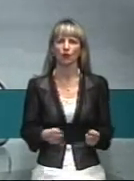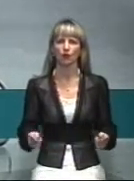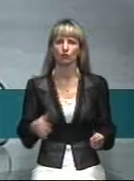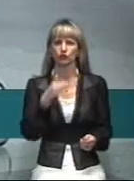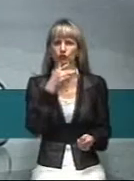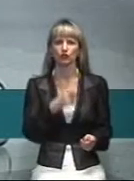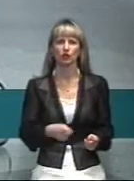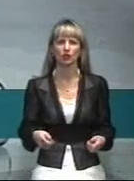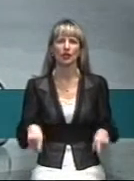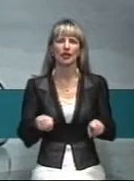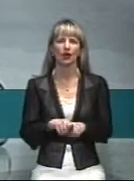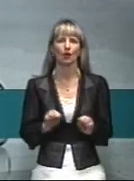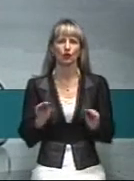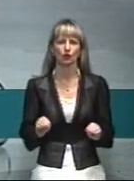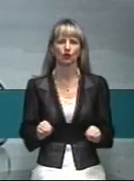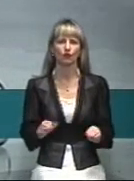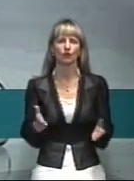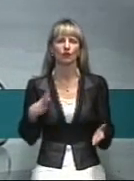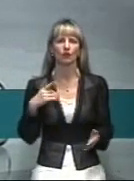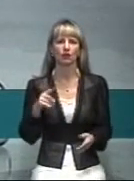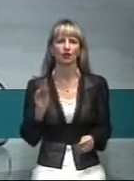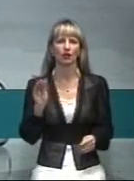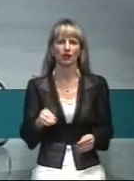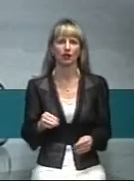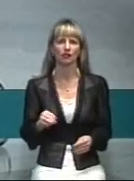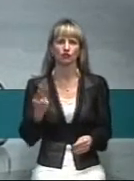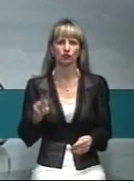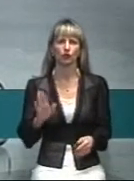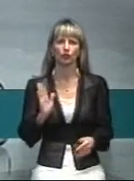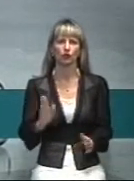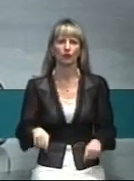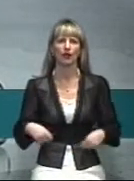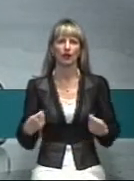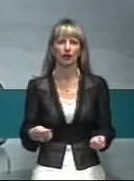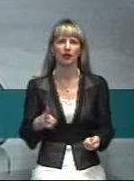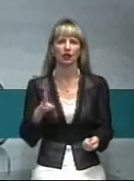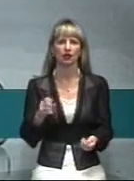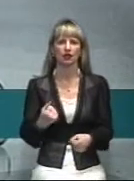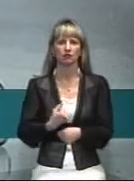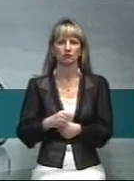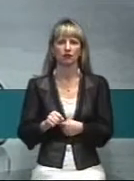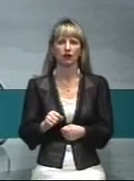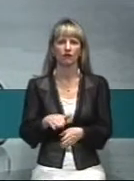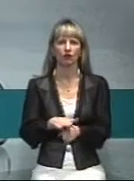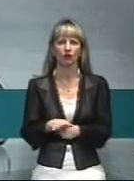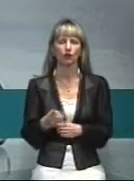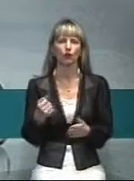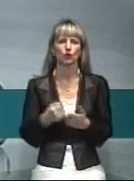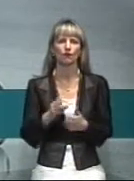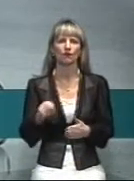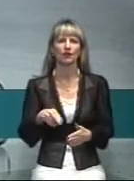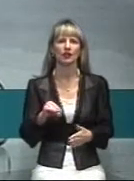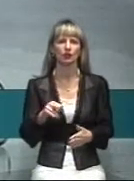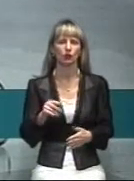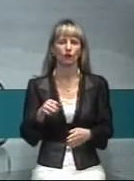часу така постанова, яка була на нього накладена в виді штрафу, буде передана на примусове виконання до відділів Державної виконавчої служби і